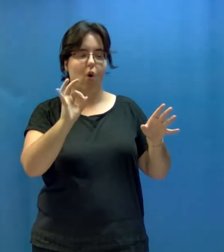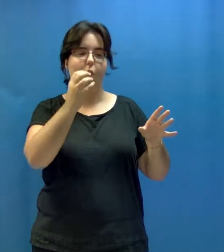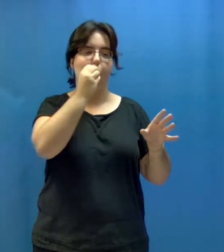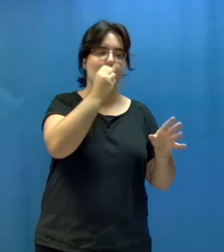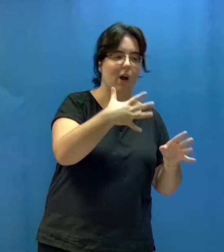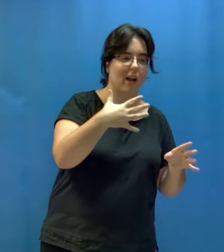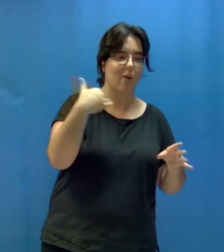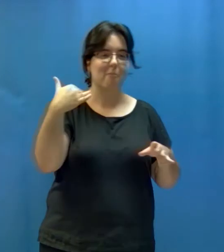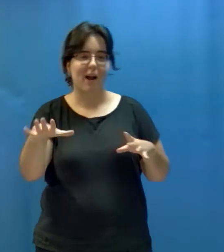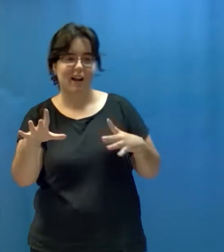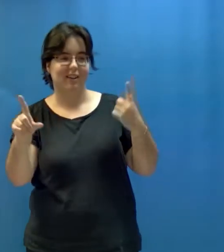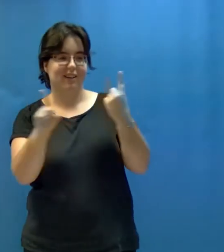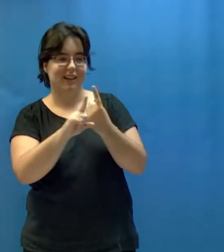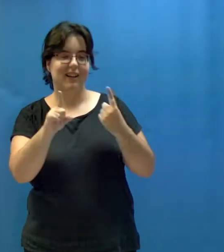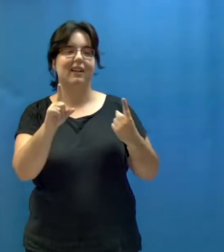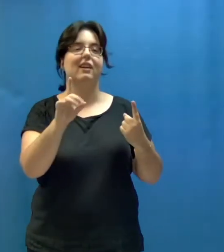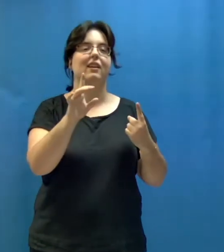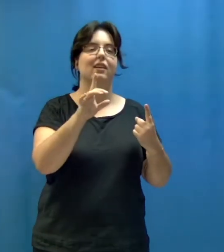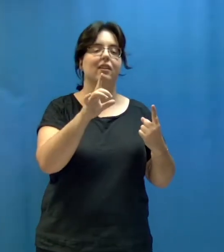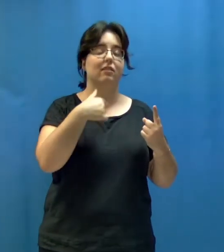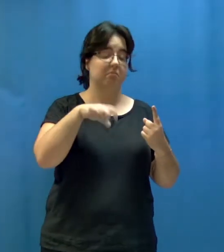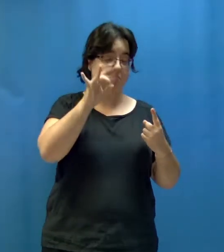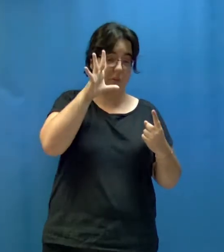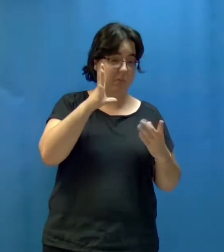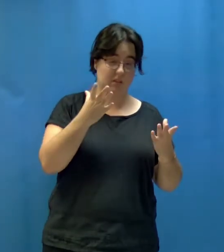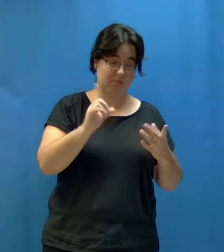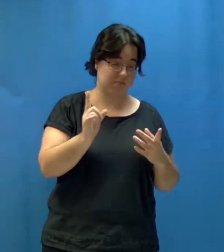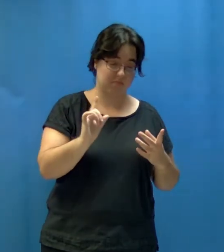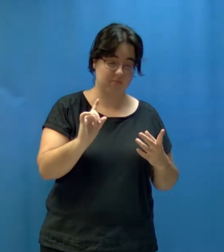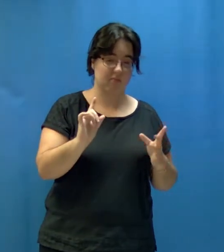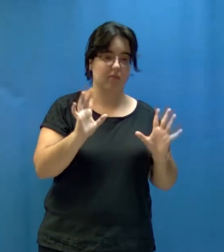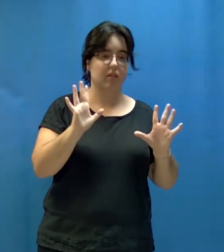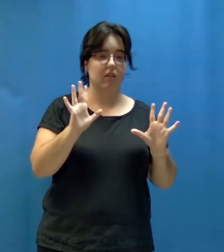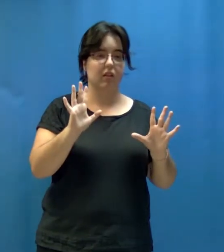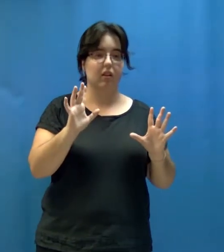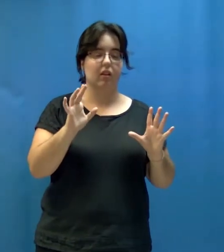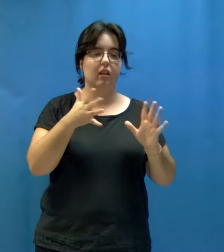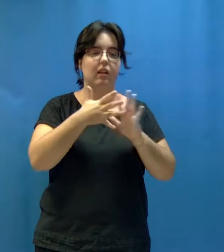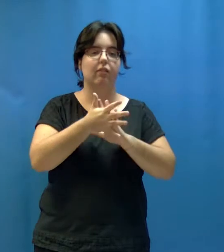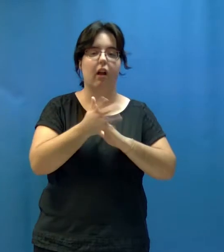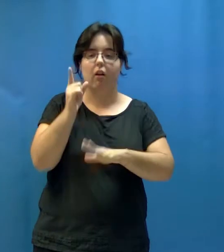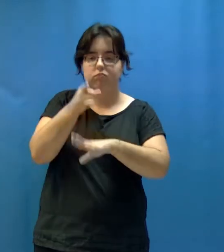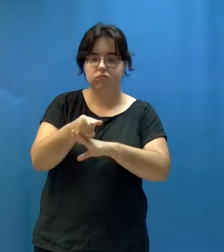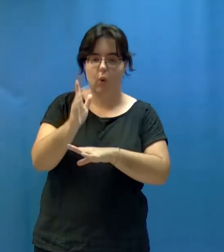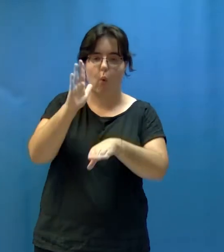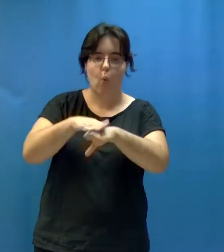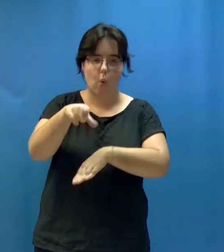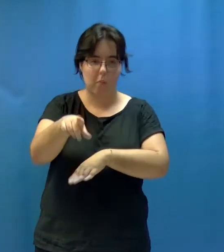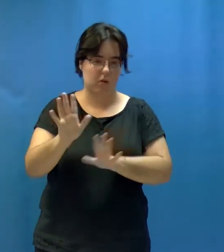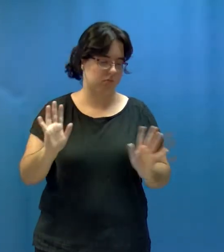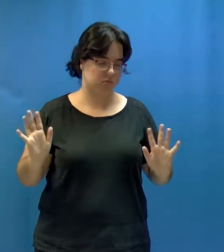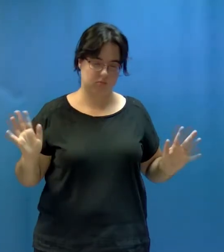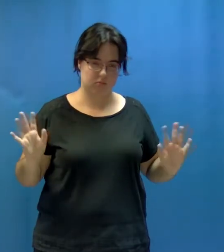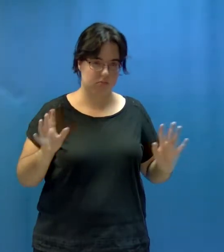d'haver-los escoltat avui, de veritat que no em sorprenen. Mira, no es tracta de sentar a ningú a la bancada dels acusats, de veritat, estiguen tranquils. No